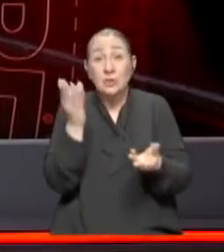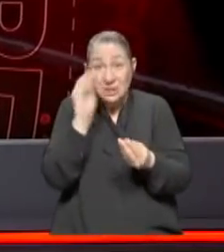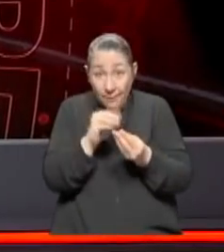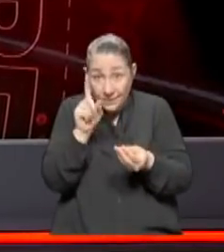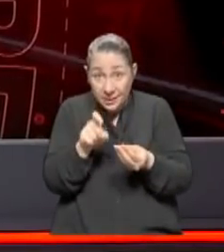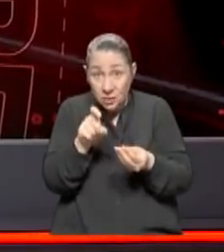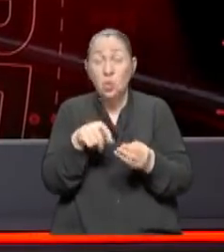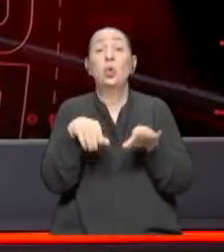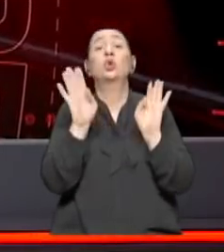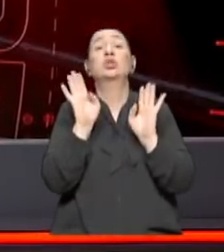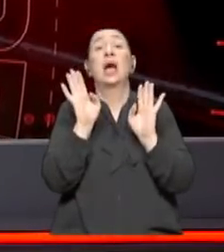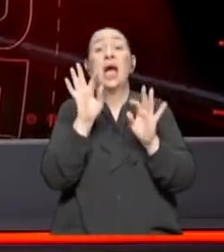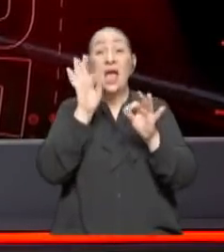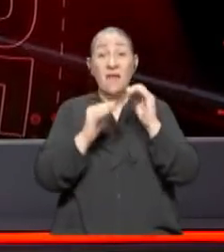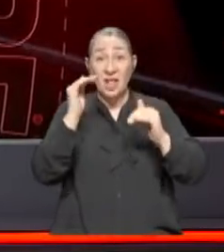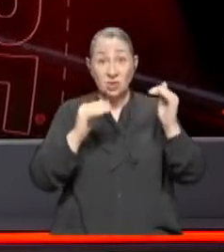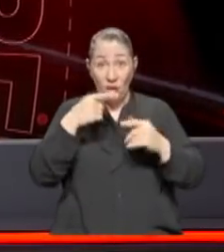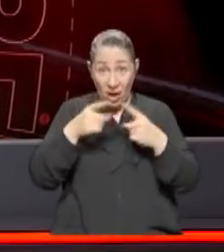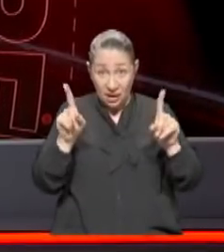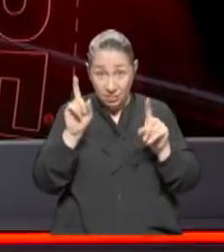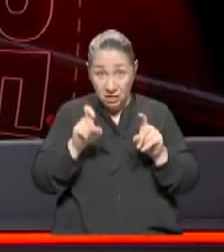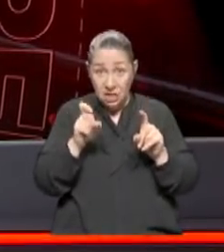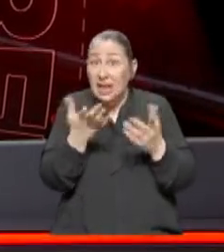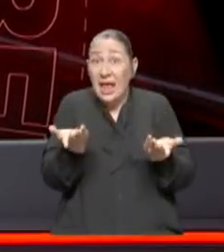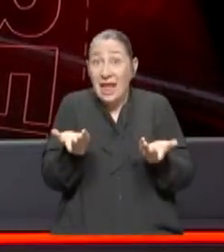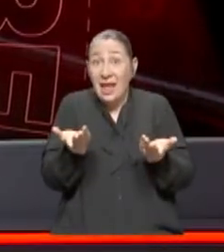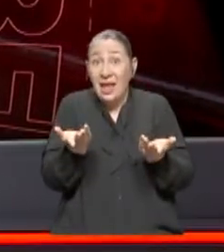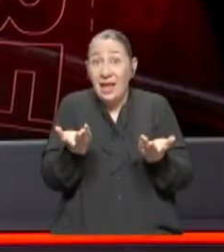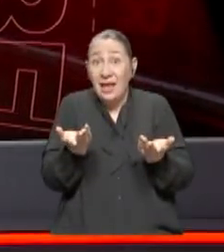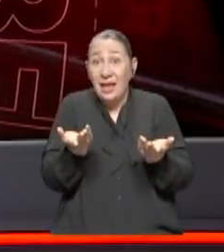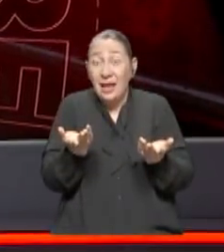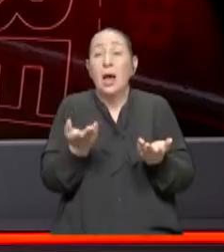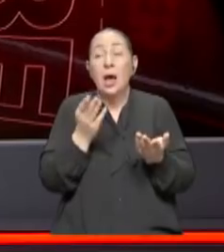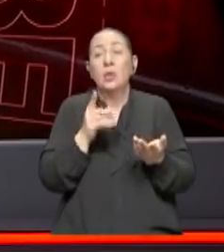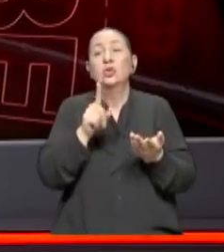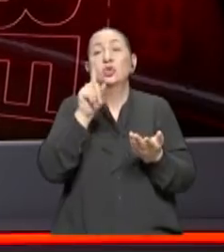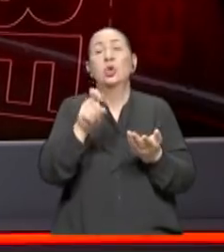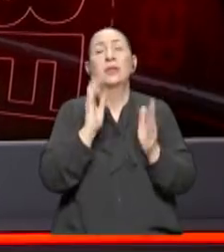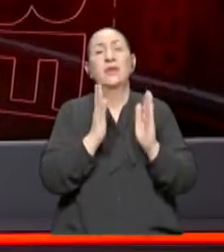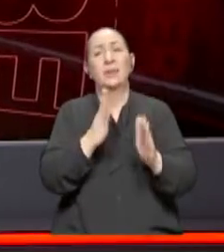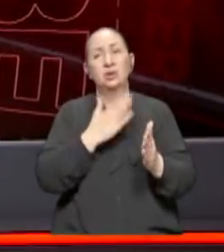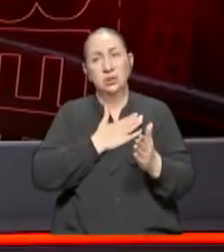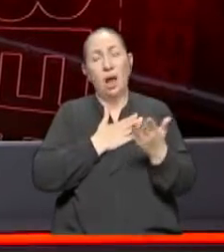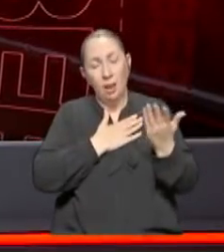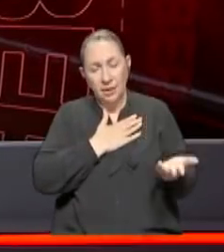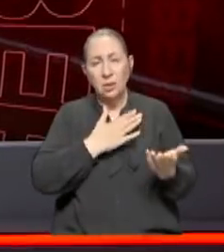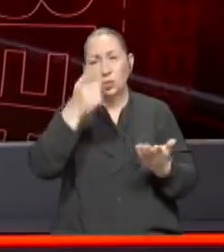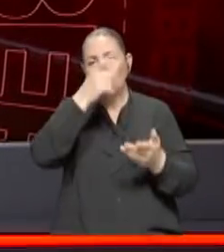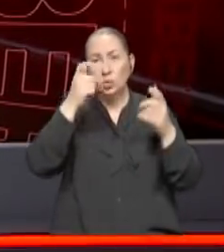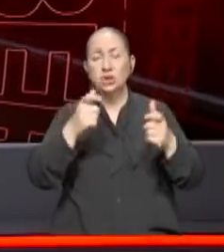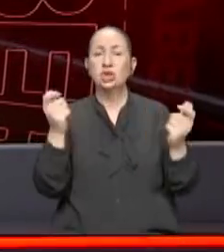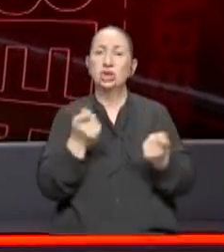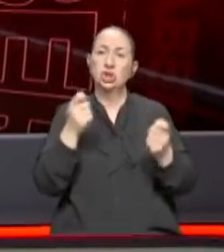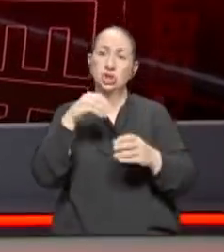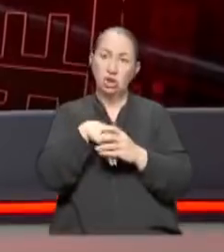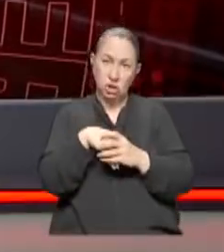bu? Yoksa enflasyon farkı mı? Nedir bu? Ha, bunu sormaya devam edeceğiz. Elbette bu ülkenin